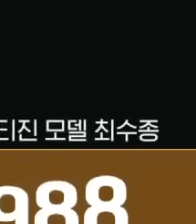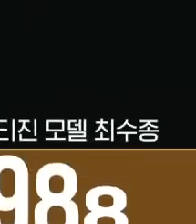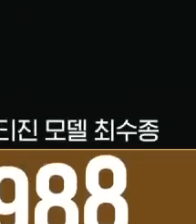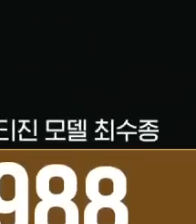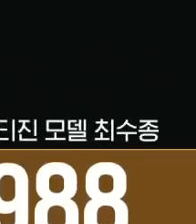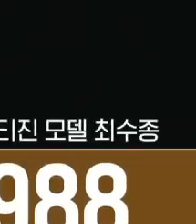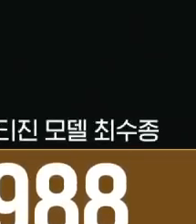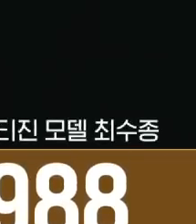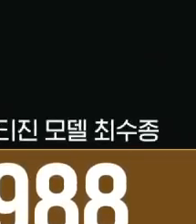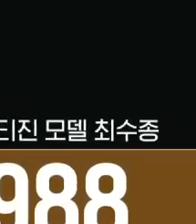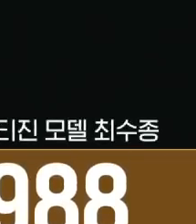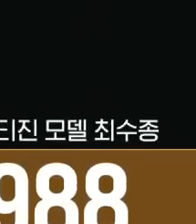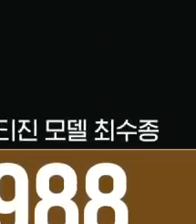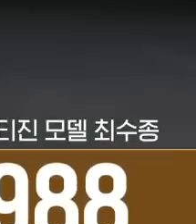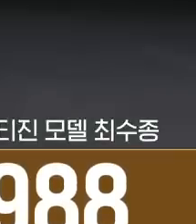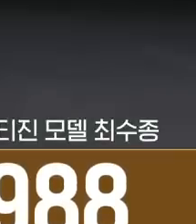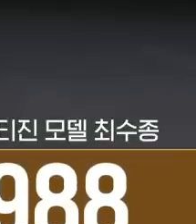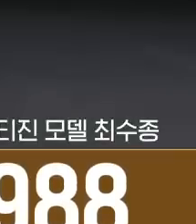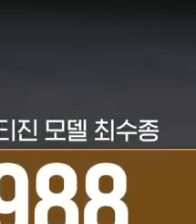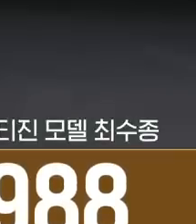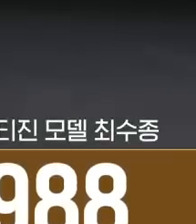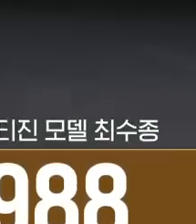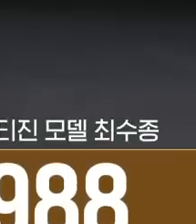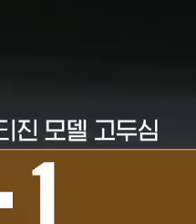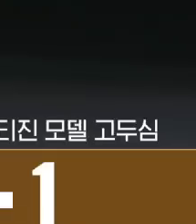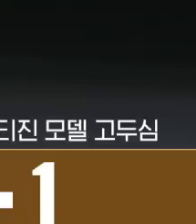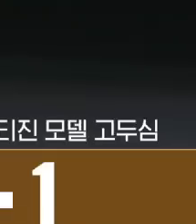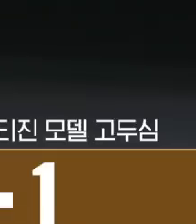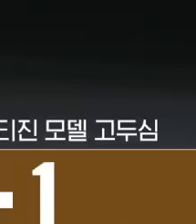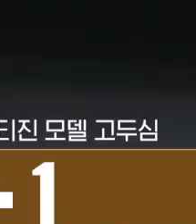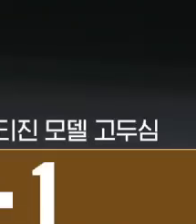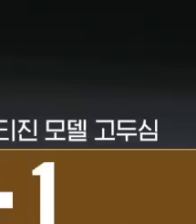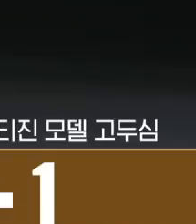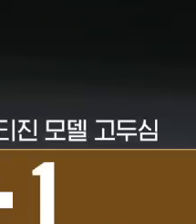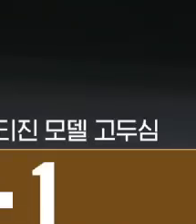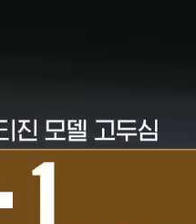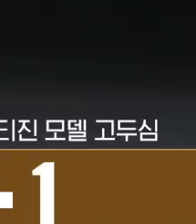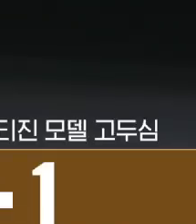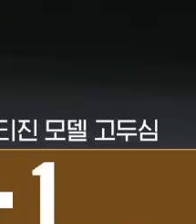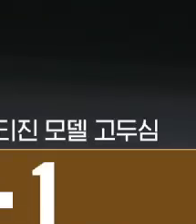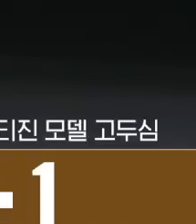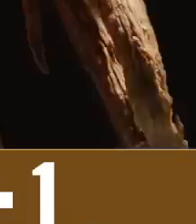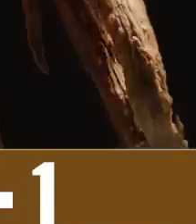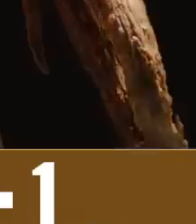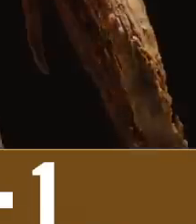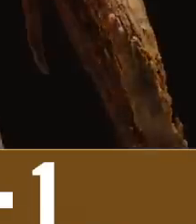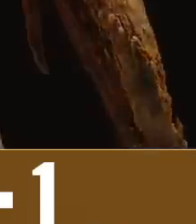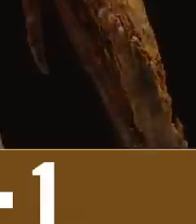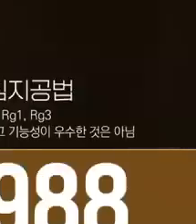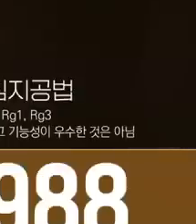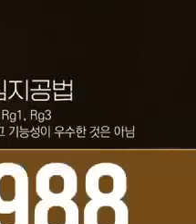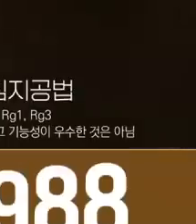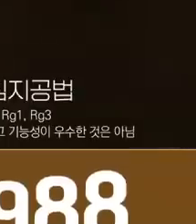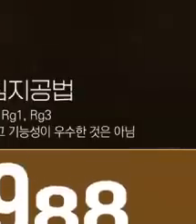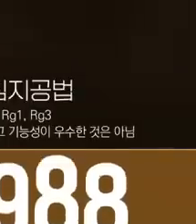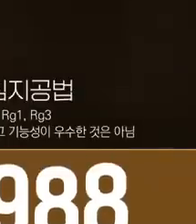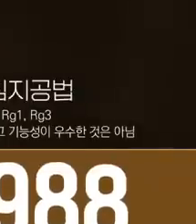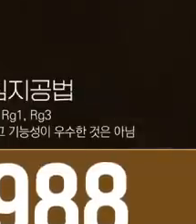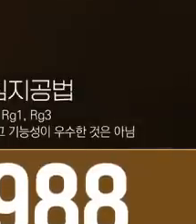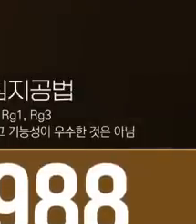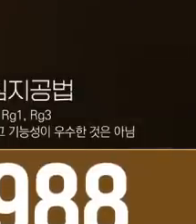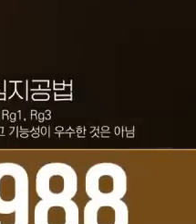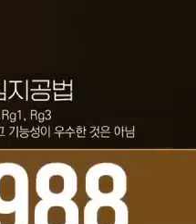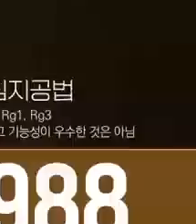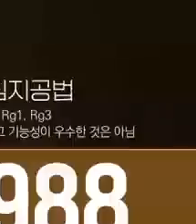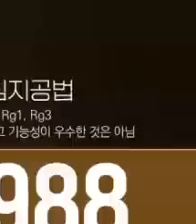새해 복 많이 받으세요. 설 명절을 맞이하여 건강관리 계획은 세우셨나요? 가족들과 친지분들의 건강을